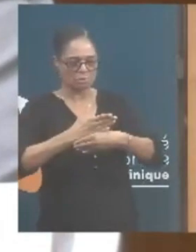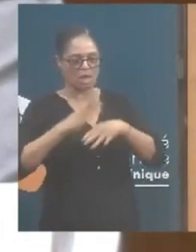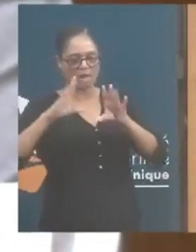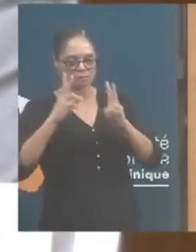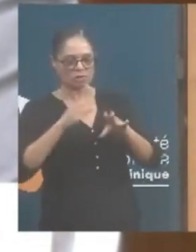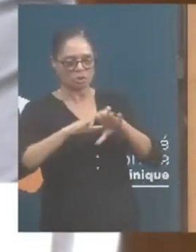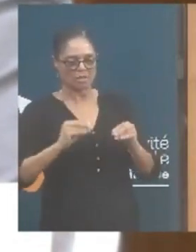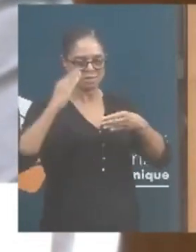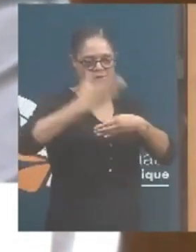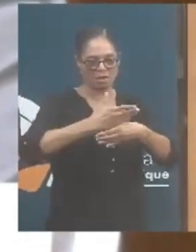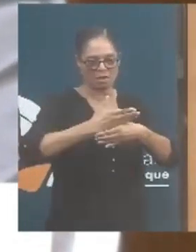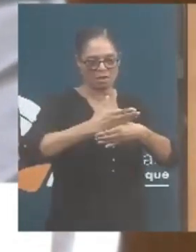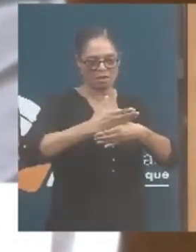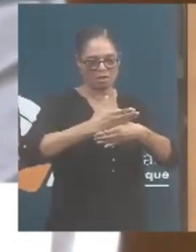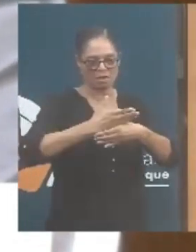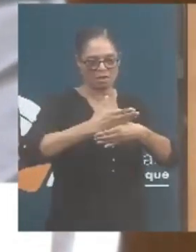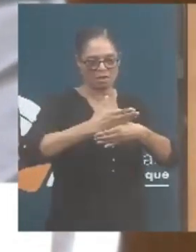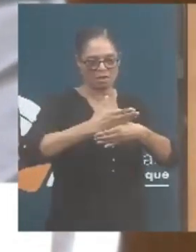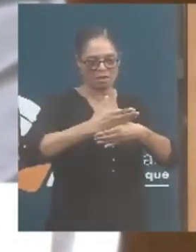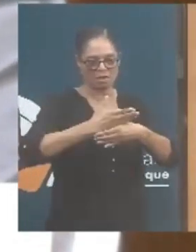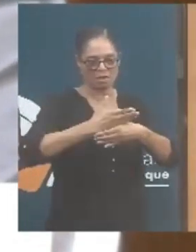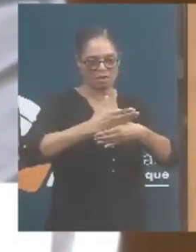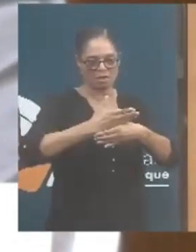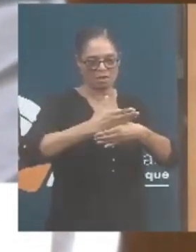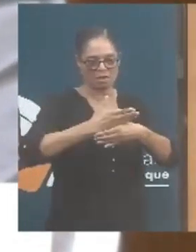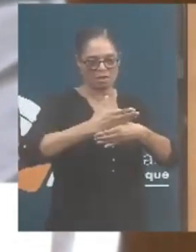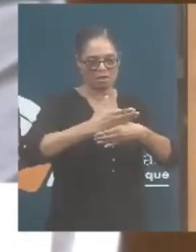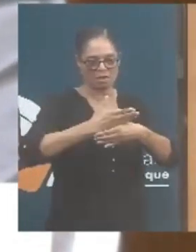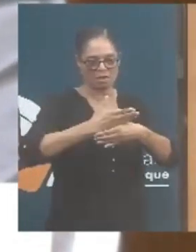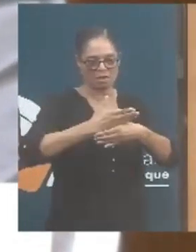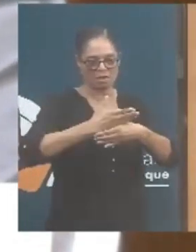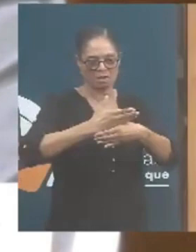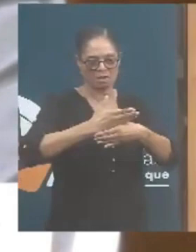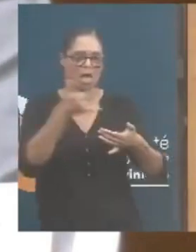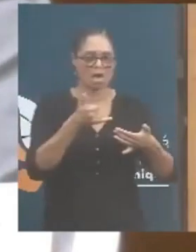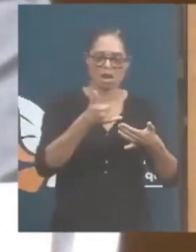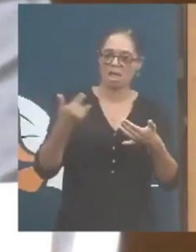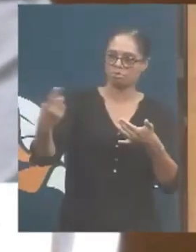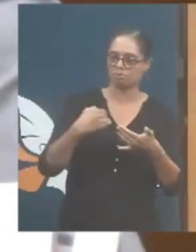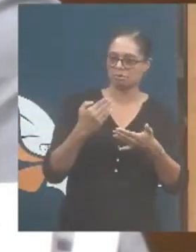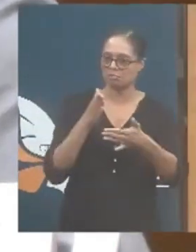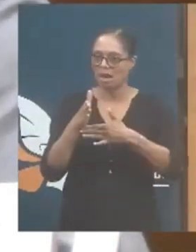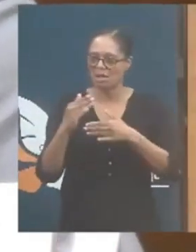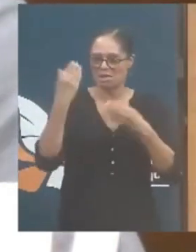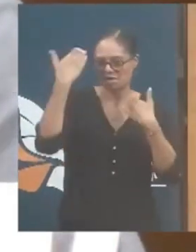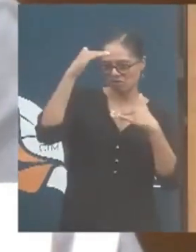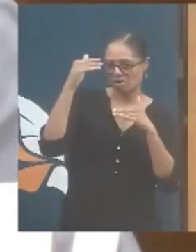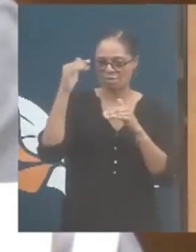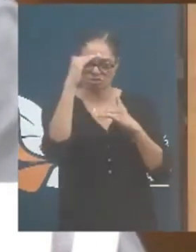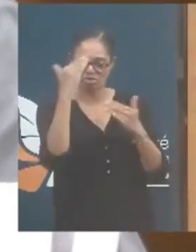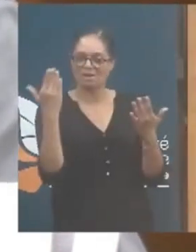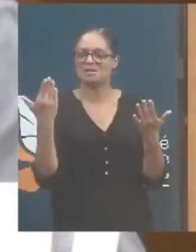sort de Sainte-Lucie, il vient à Martinique, il considère comme un étranger, et vice-versa, dans l'autre sens. Ça, c'est l'œuvre